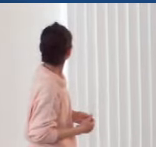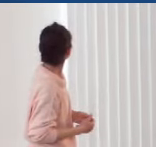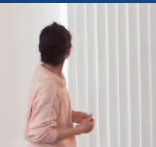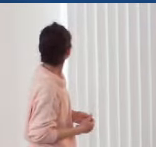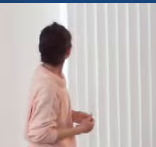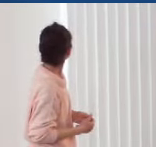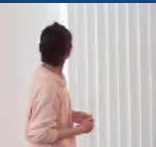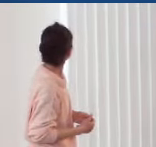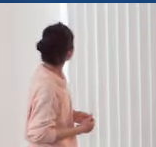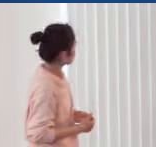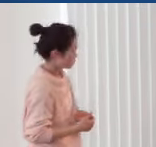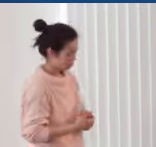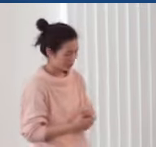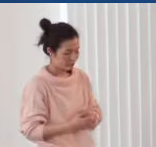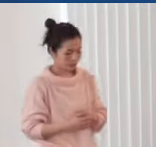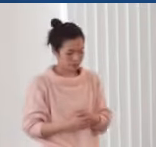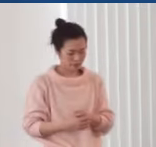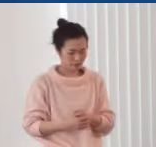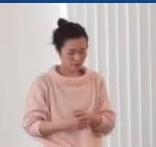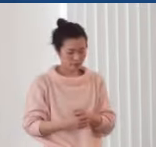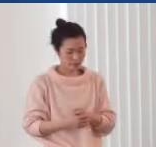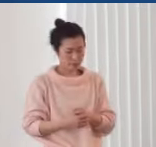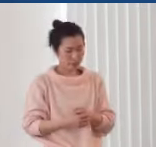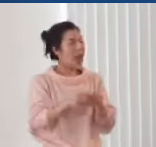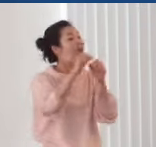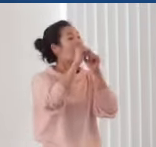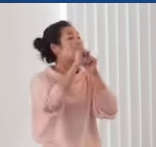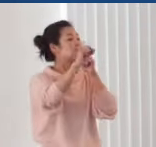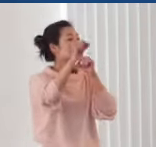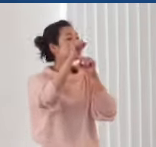men. 人の心に eternity 永遠を